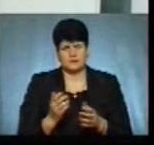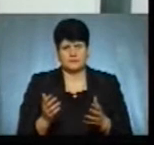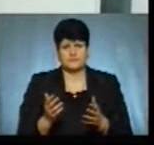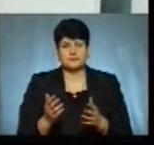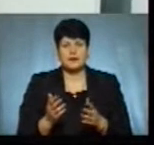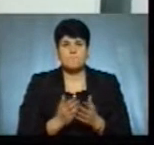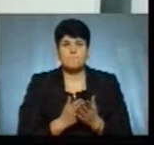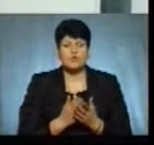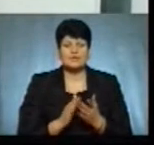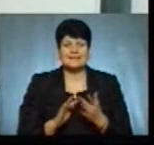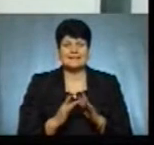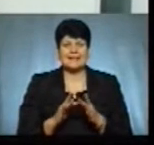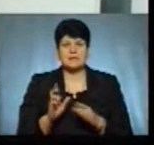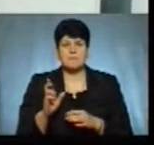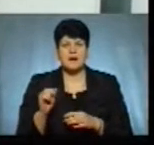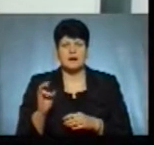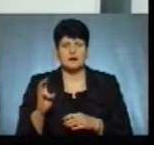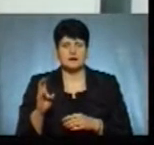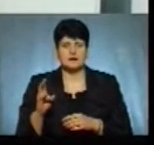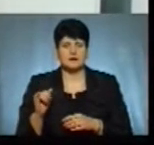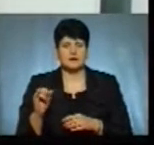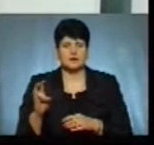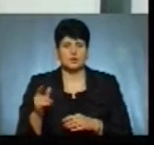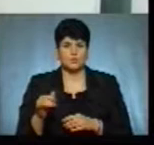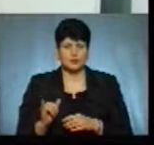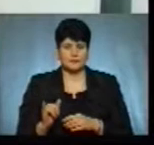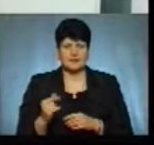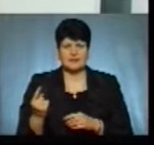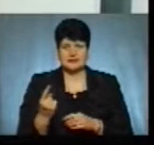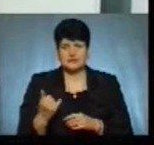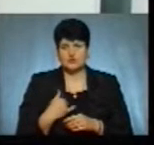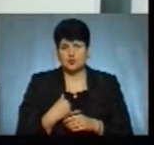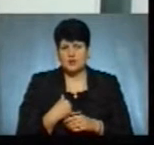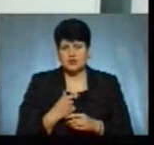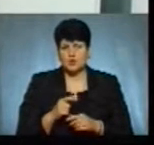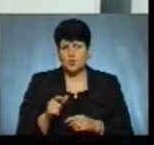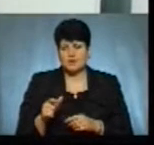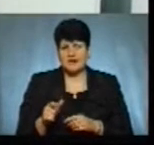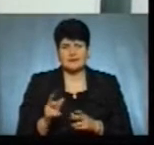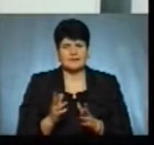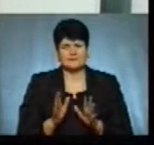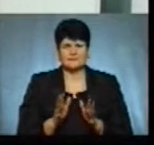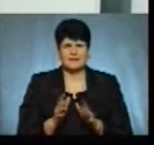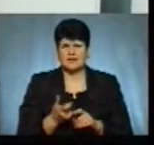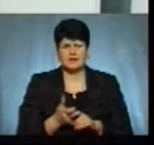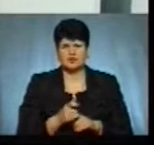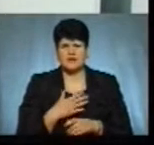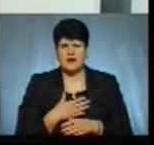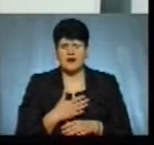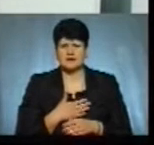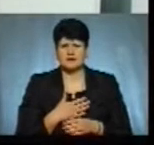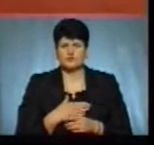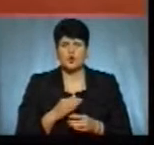зробити послуги інтернет-банкінгу чи мобільного банкінгу. Єдине, що наших людей, які не дуже активно користуються